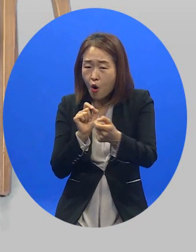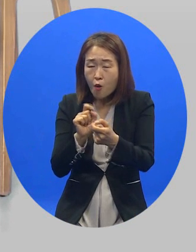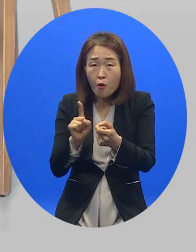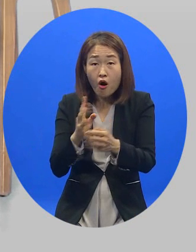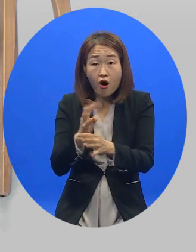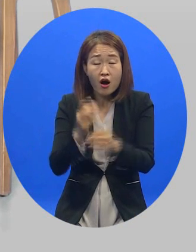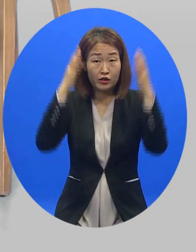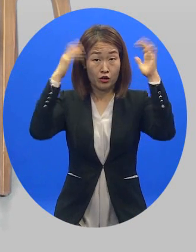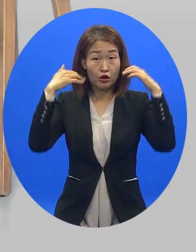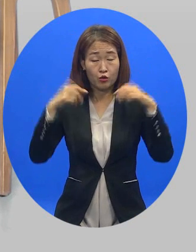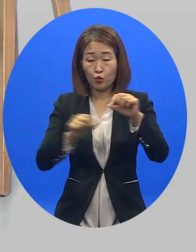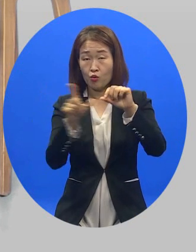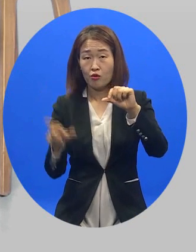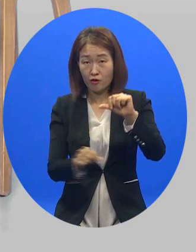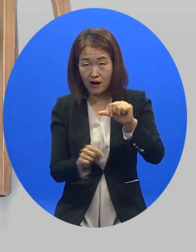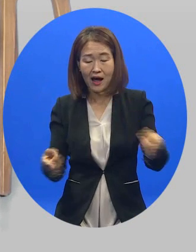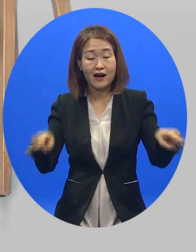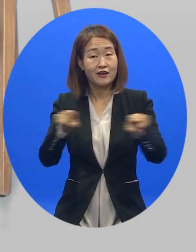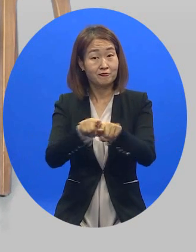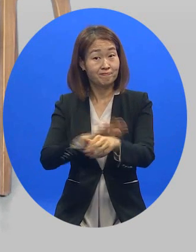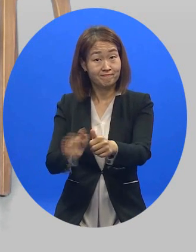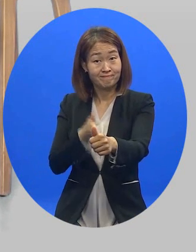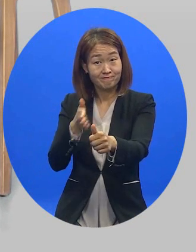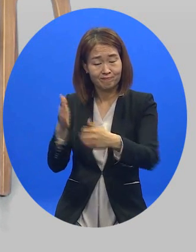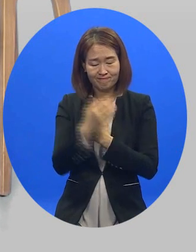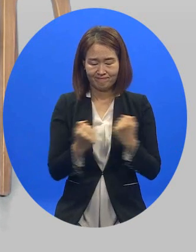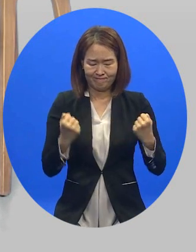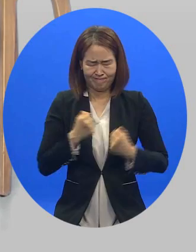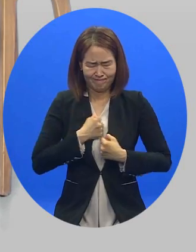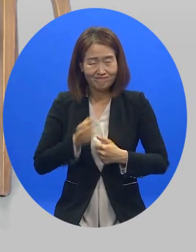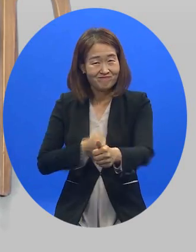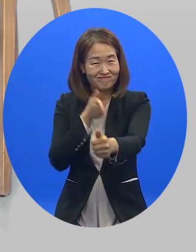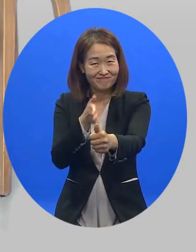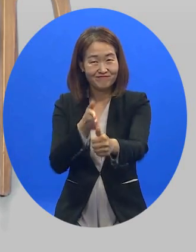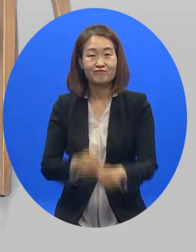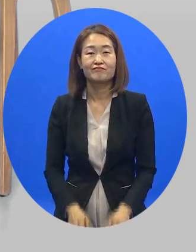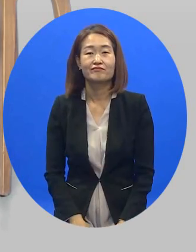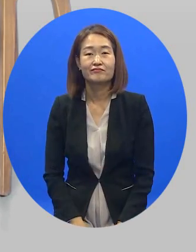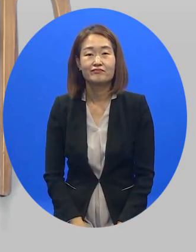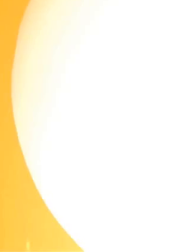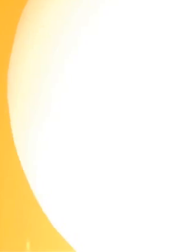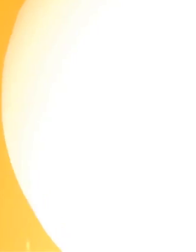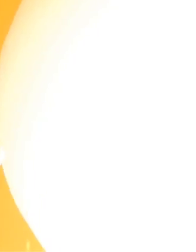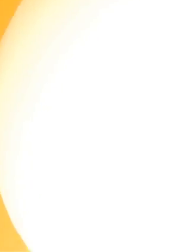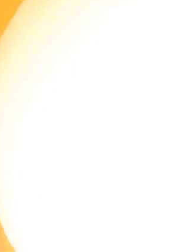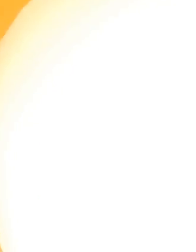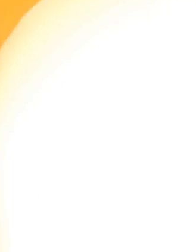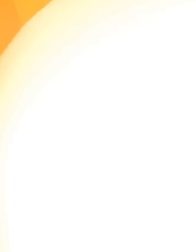않은 5월도 기상청 날씨온과 함께 하시면서 건강 챙기시기 바랍니다.